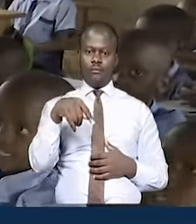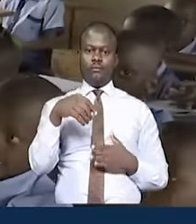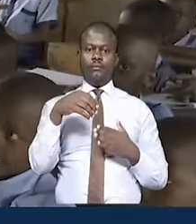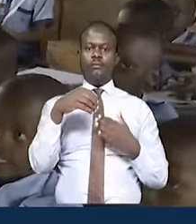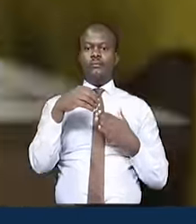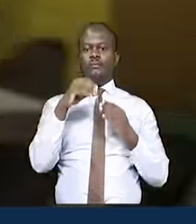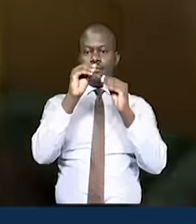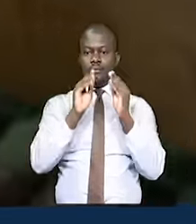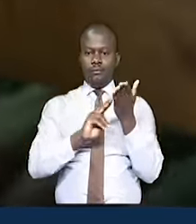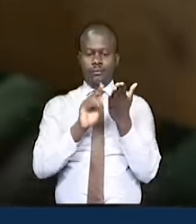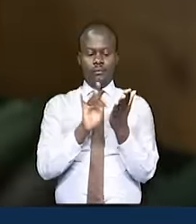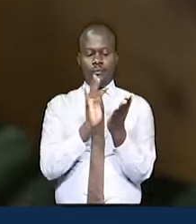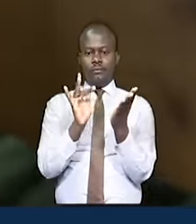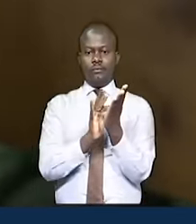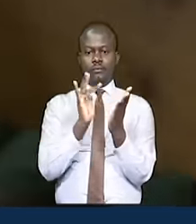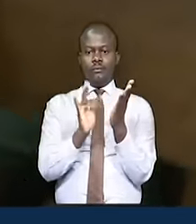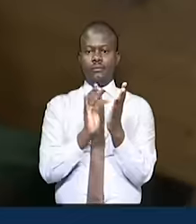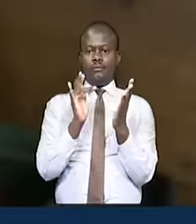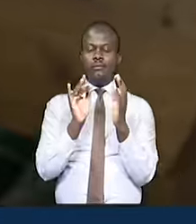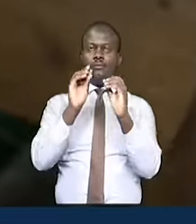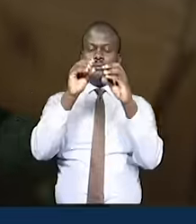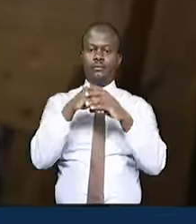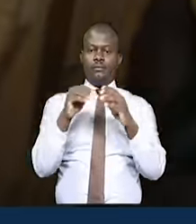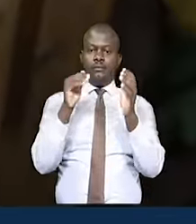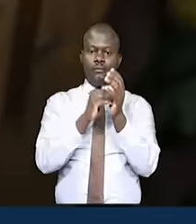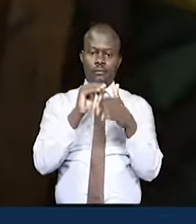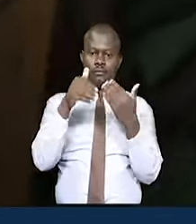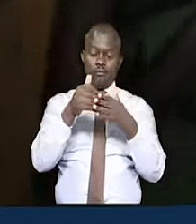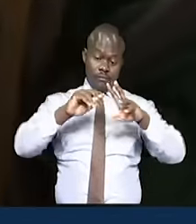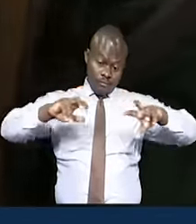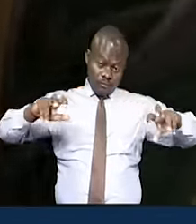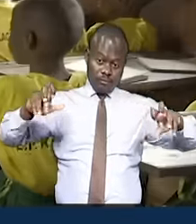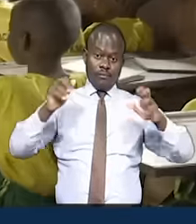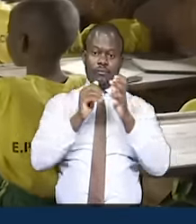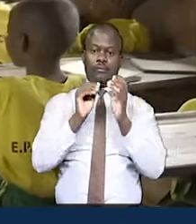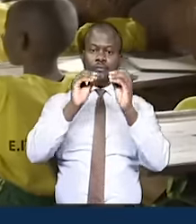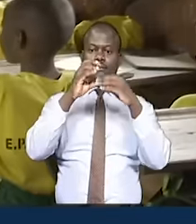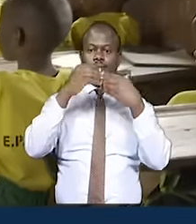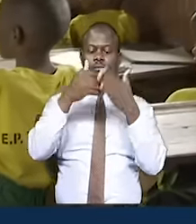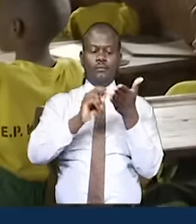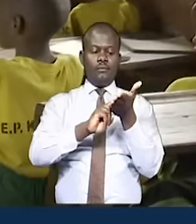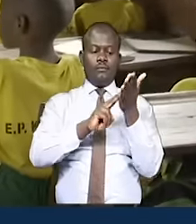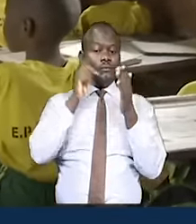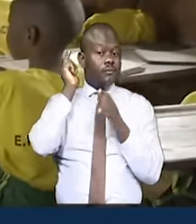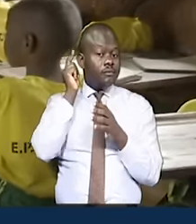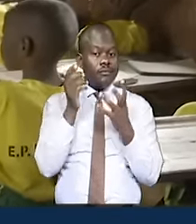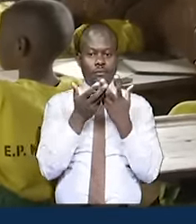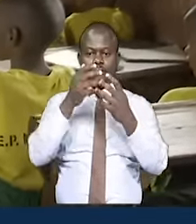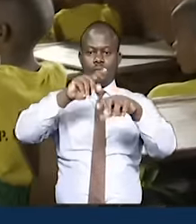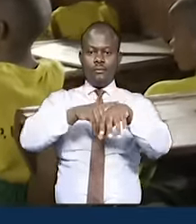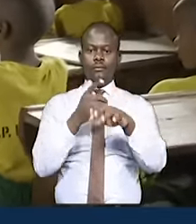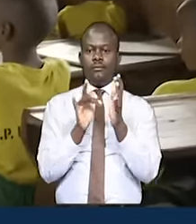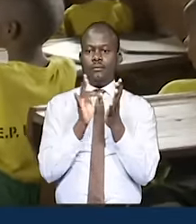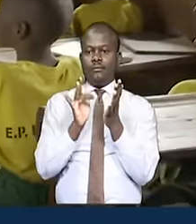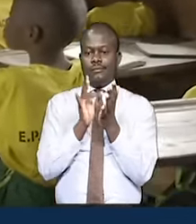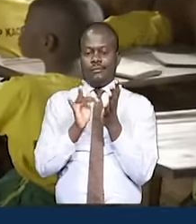tablets mu gutegura amasomo no kwigisha, ndetse bakanagenzurwa n'abayobozi hifashishijwe telefoni zigezweho